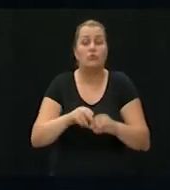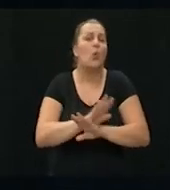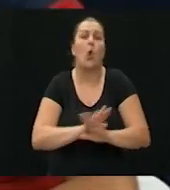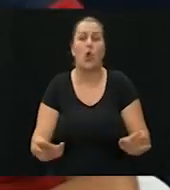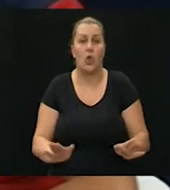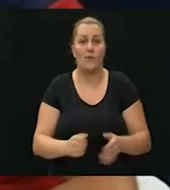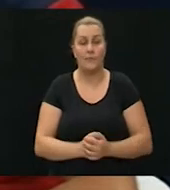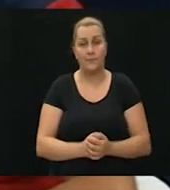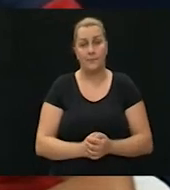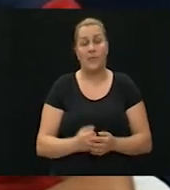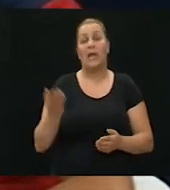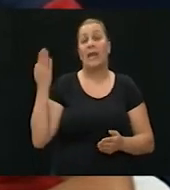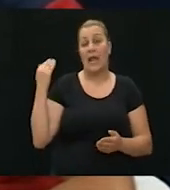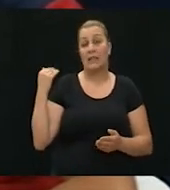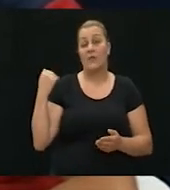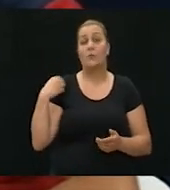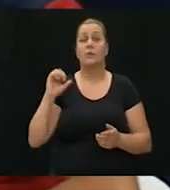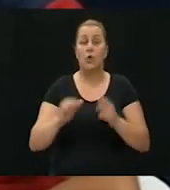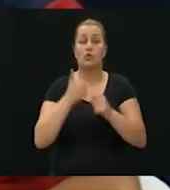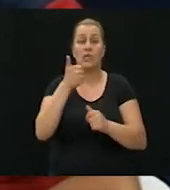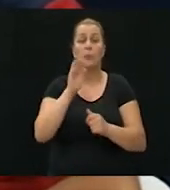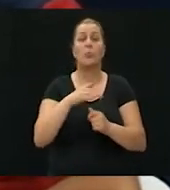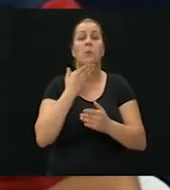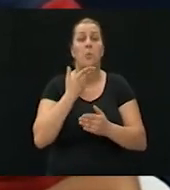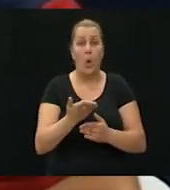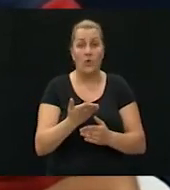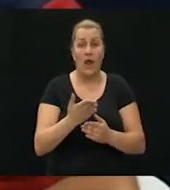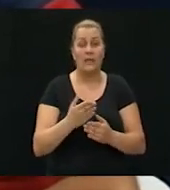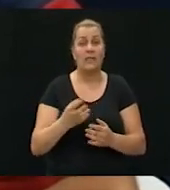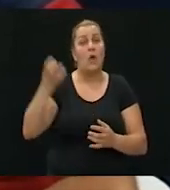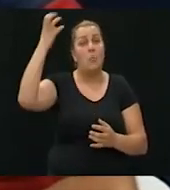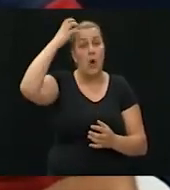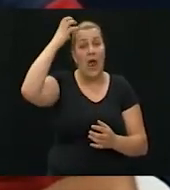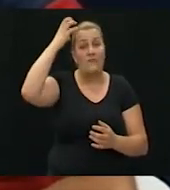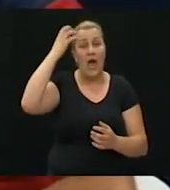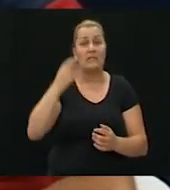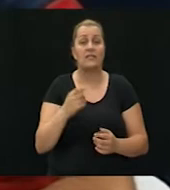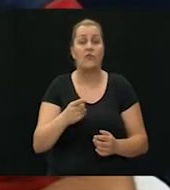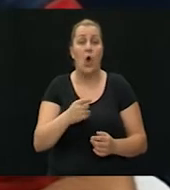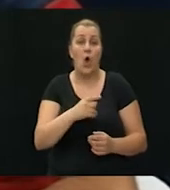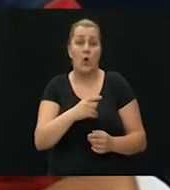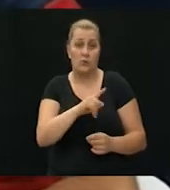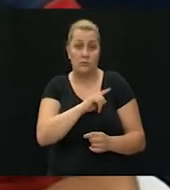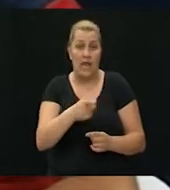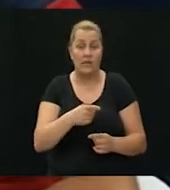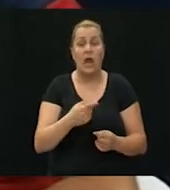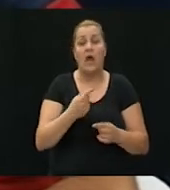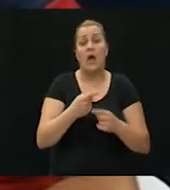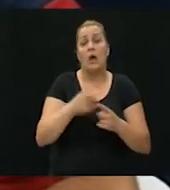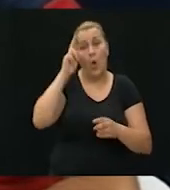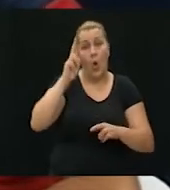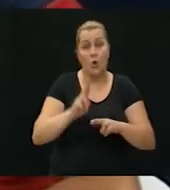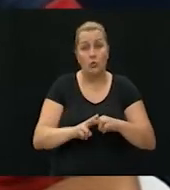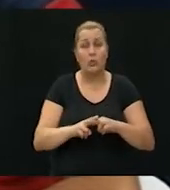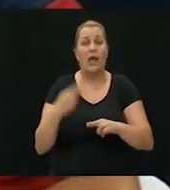Evo, nedavno moramo pohvaliti još jedan put poglavarstvo Zadar, gradonačelnika Kalmetu, odlukom gradskog vijeća